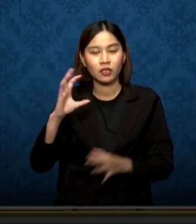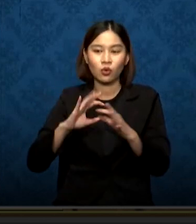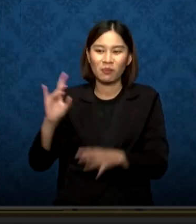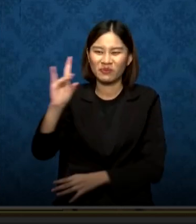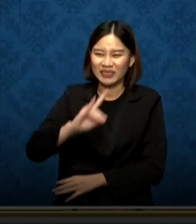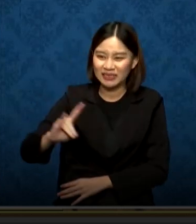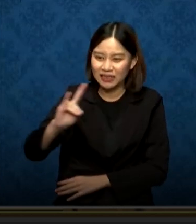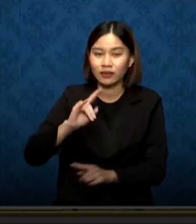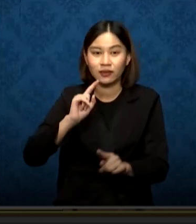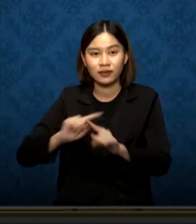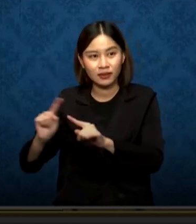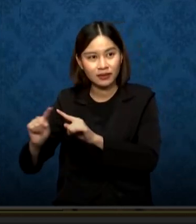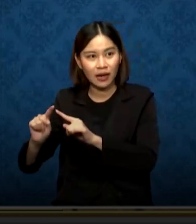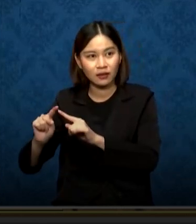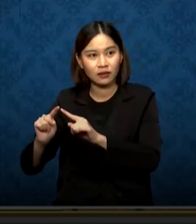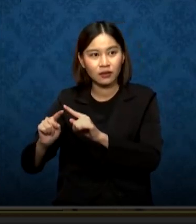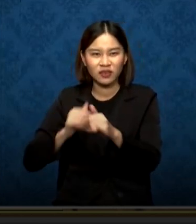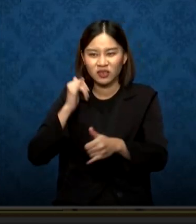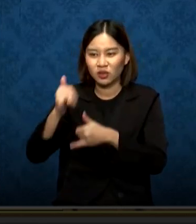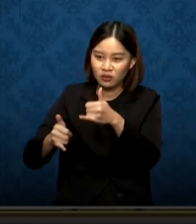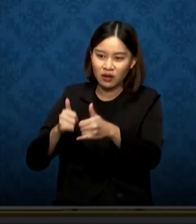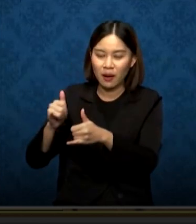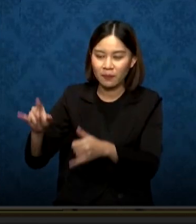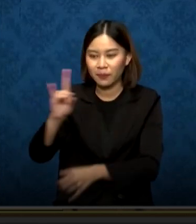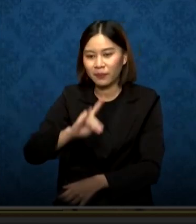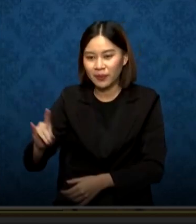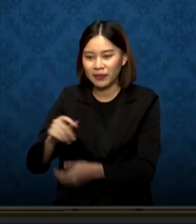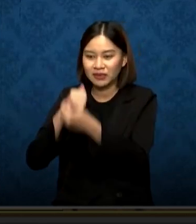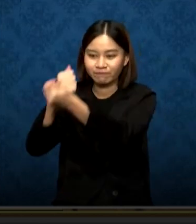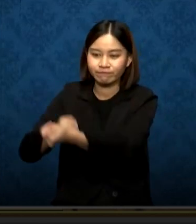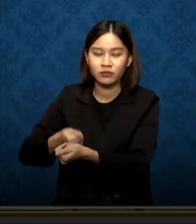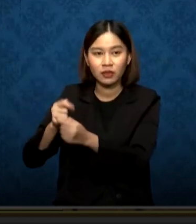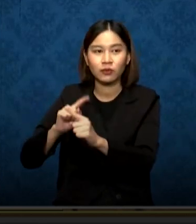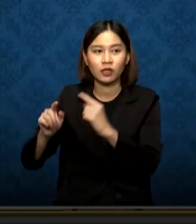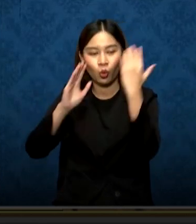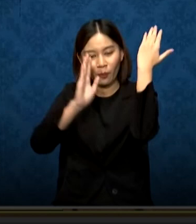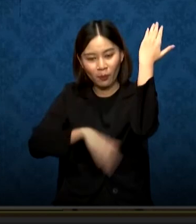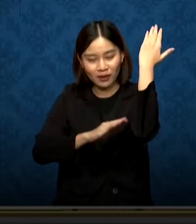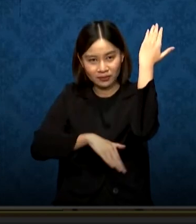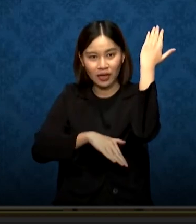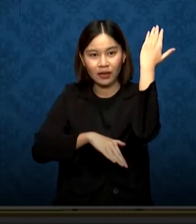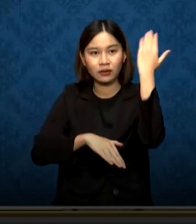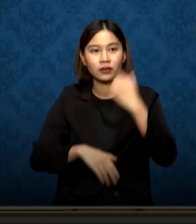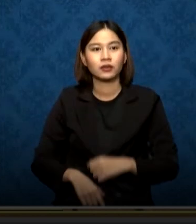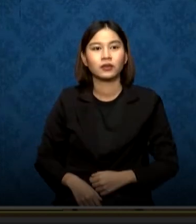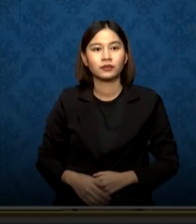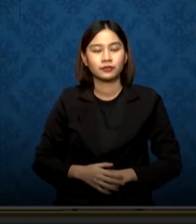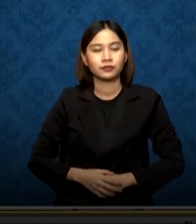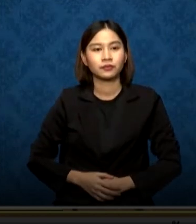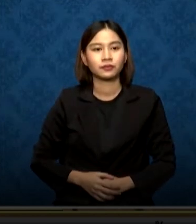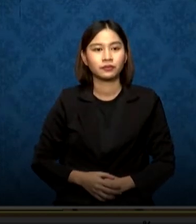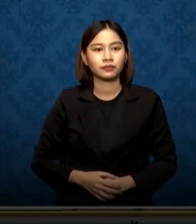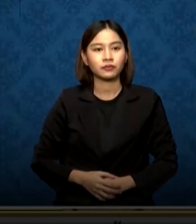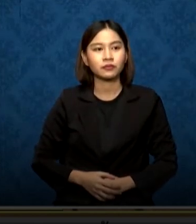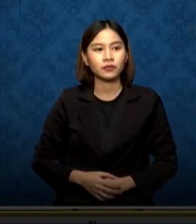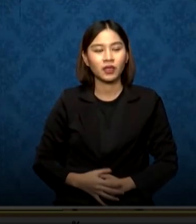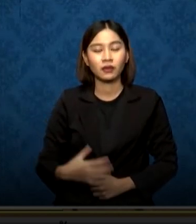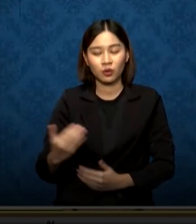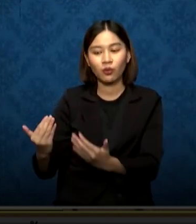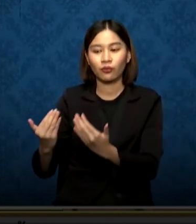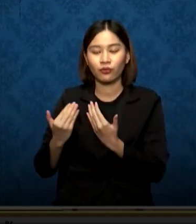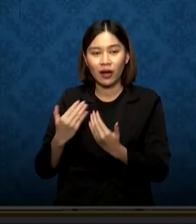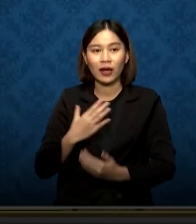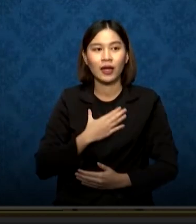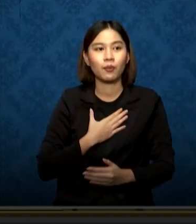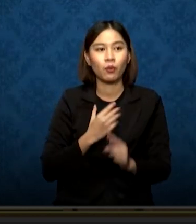ที่มีกันอย่างแพร่หลายในภาคใต้ของเราและตอนเหนือของมาเลเซียนะครับซึ่งท่านก็ฝากมา